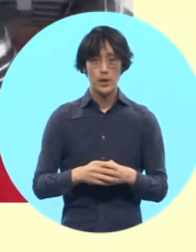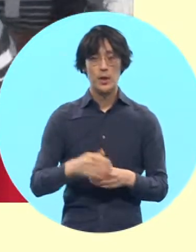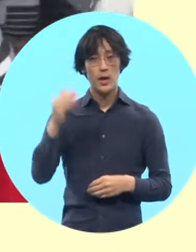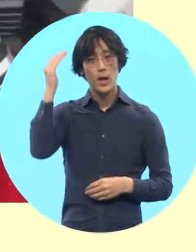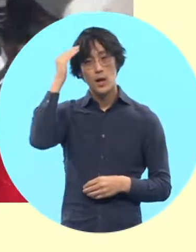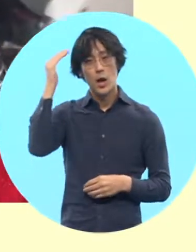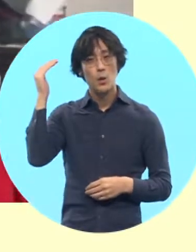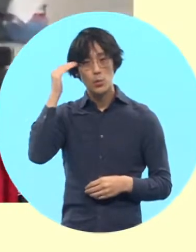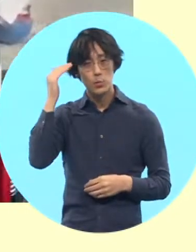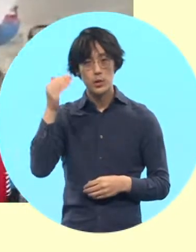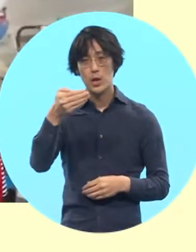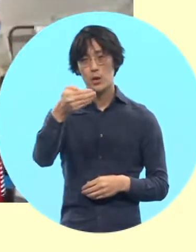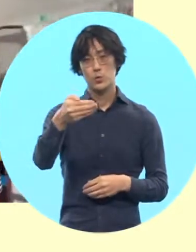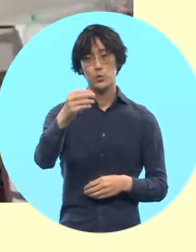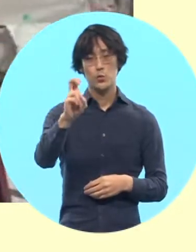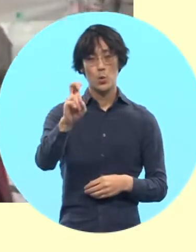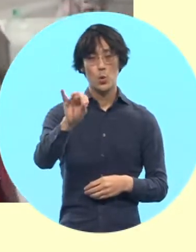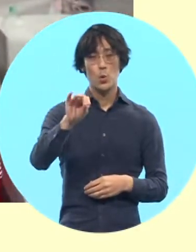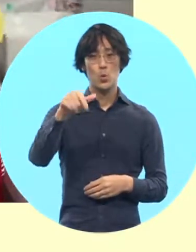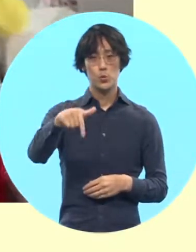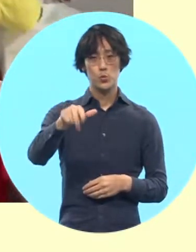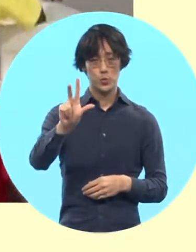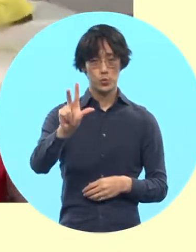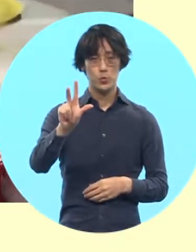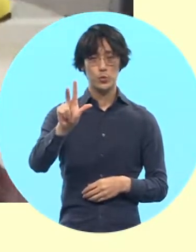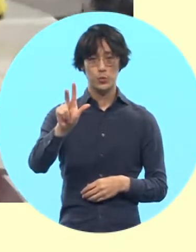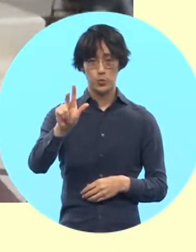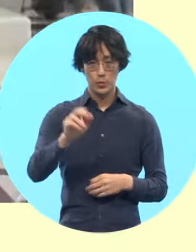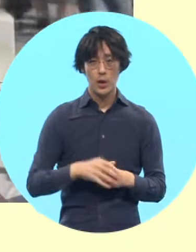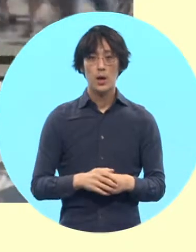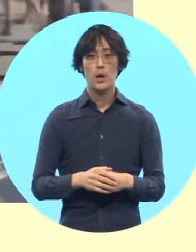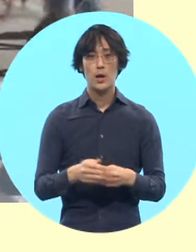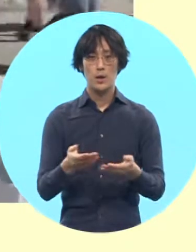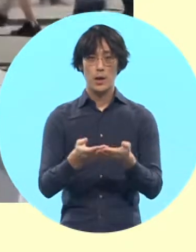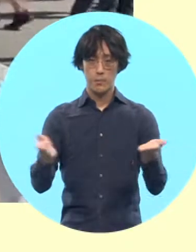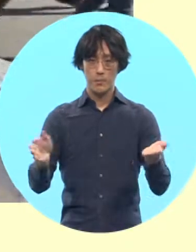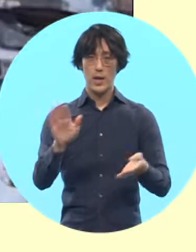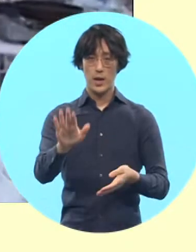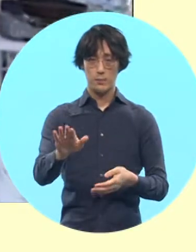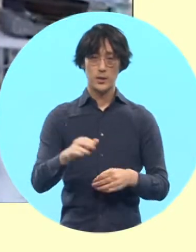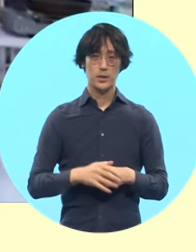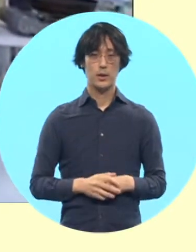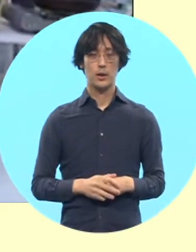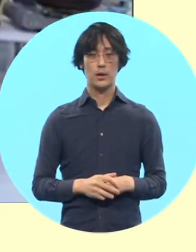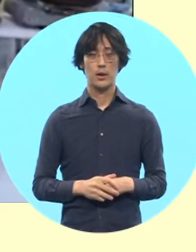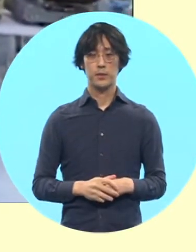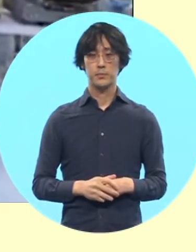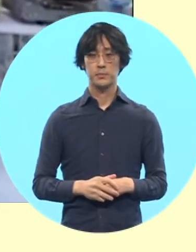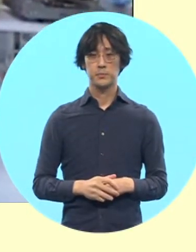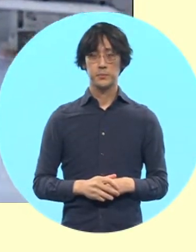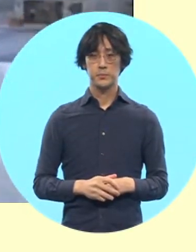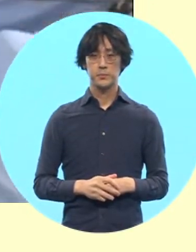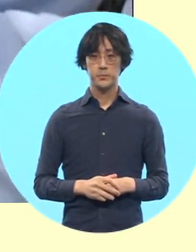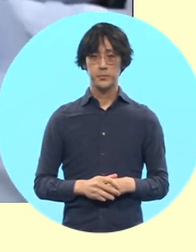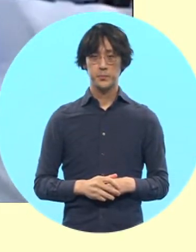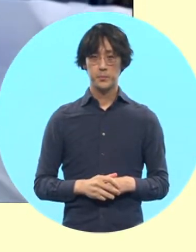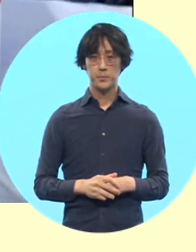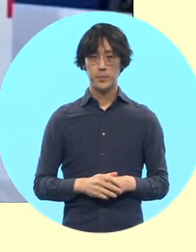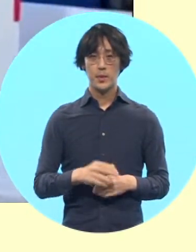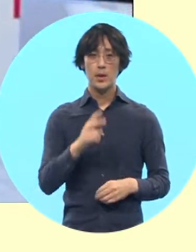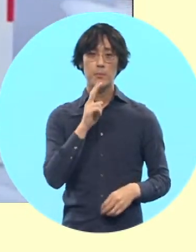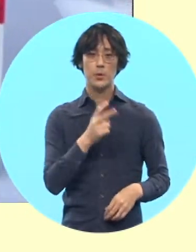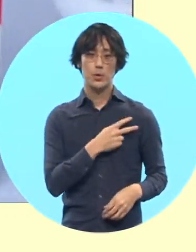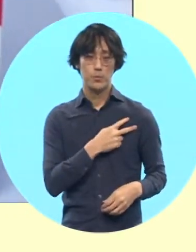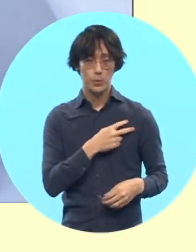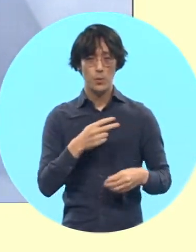題のスイーツクロッフルが販売されていました。 美味しそうですね。 はい、 他にはどういったものがあったんですか？ はい、ベトナムの揚げ